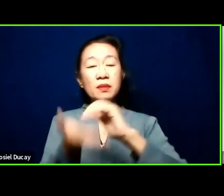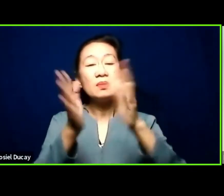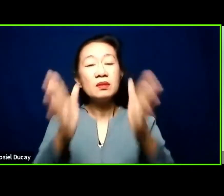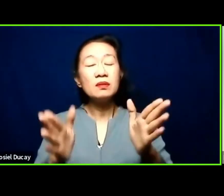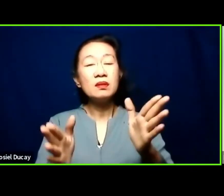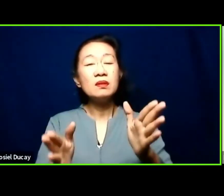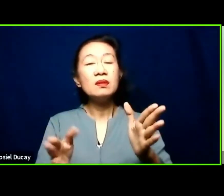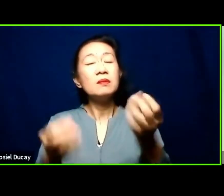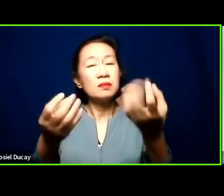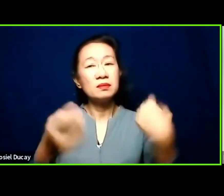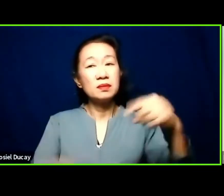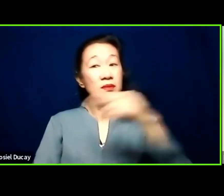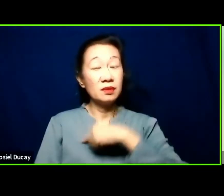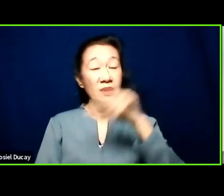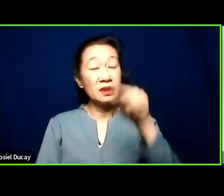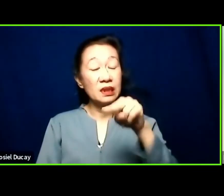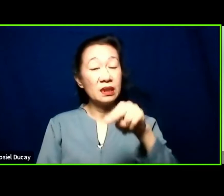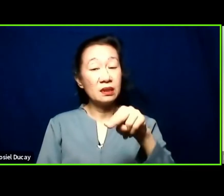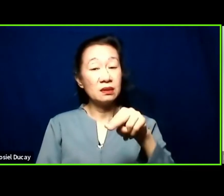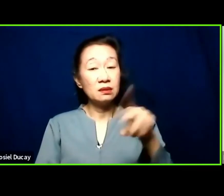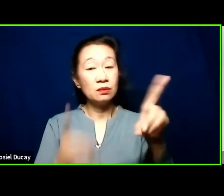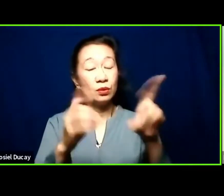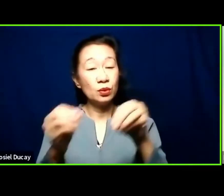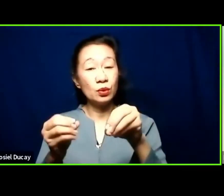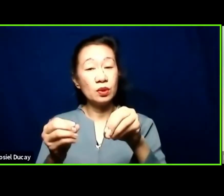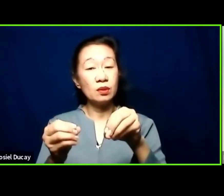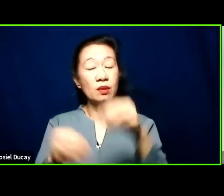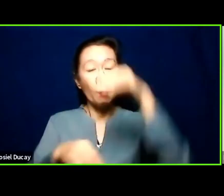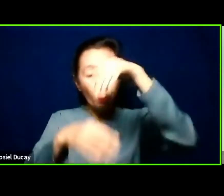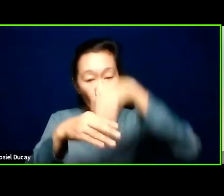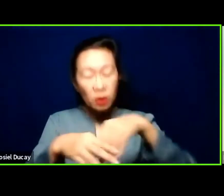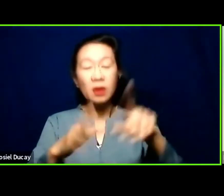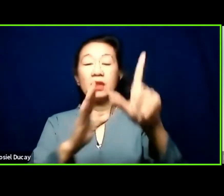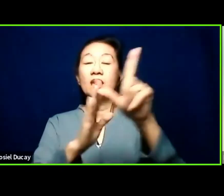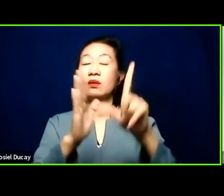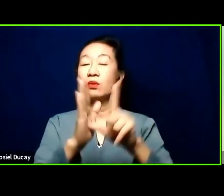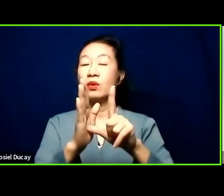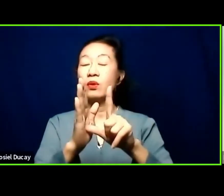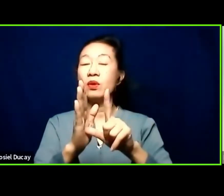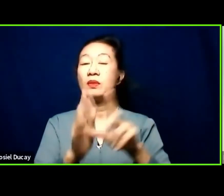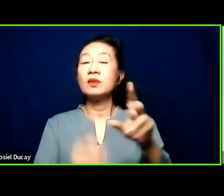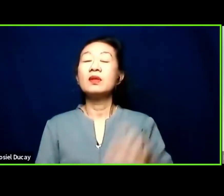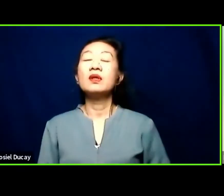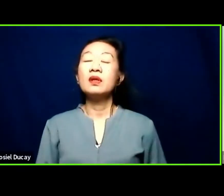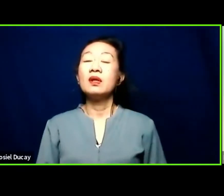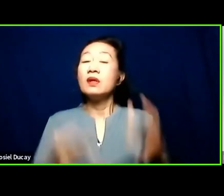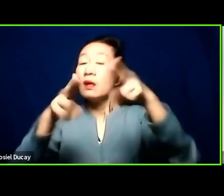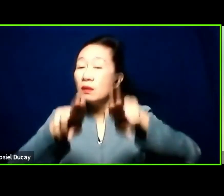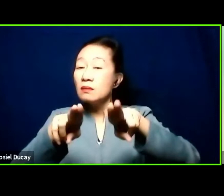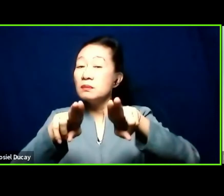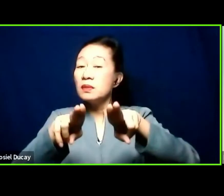tayong kailangang magawa, maisabatas, maisakatuparan para masabi